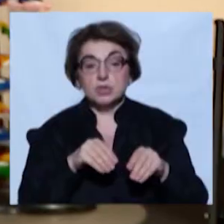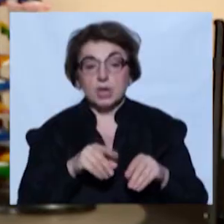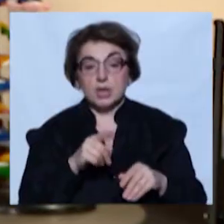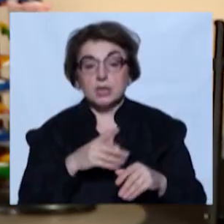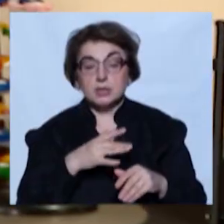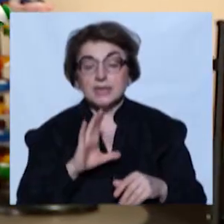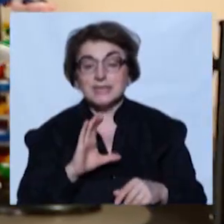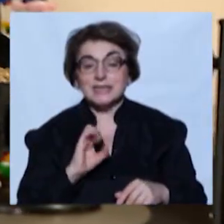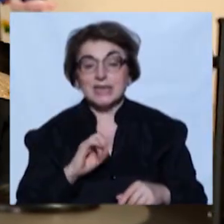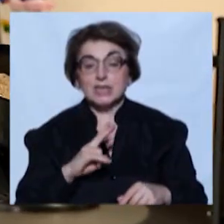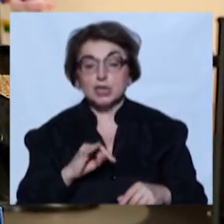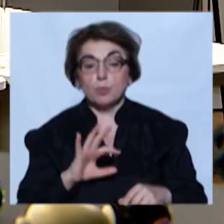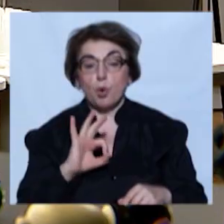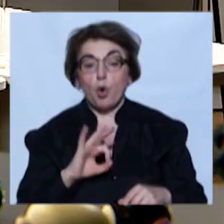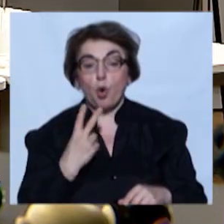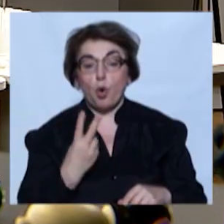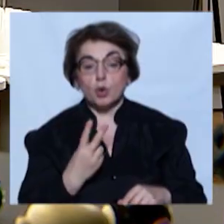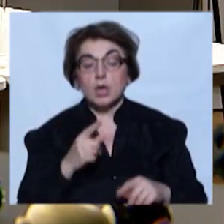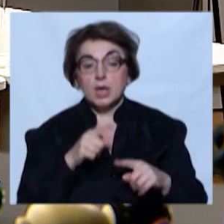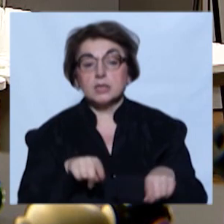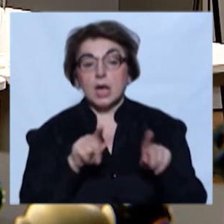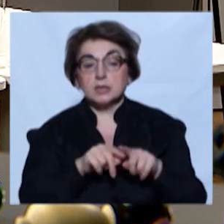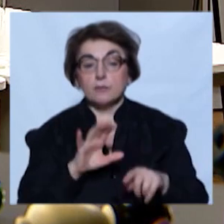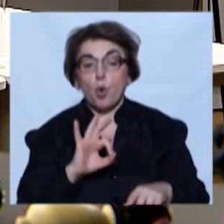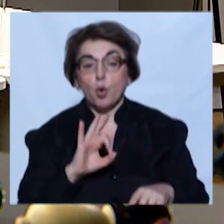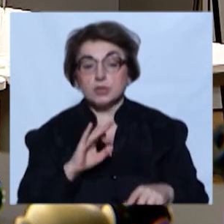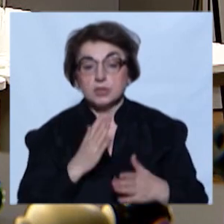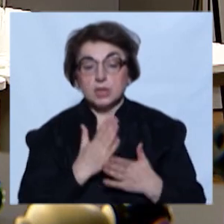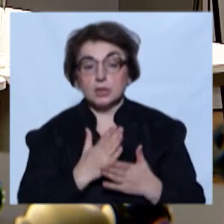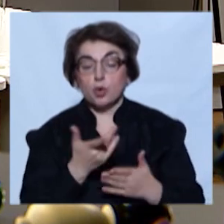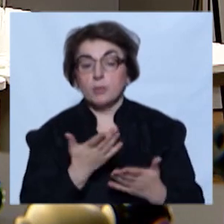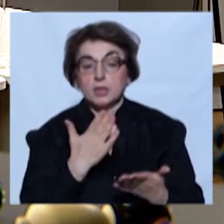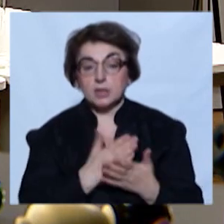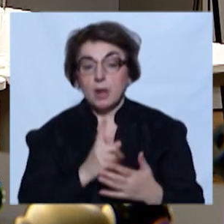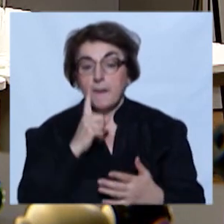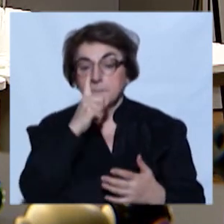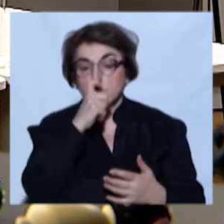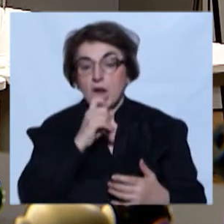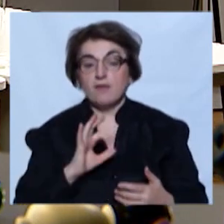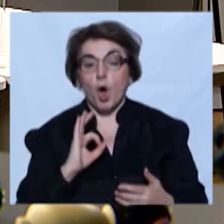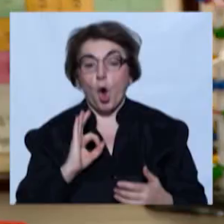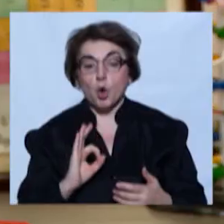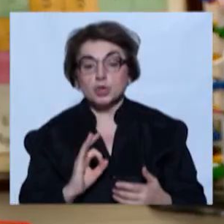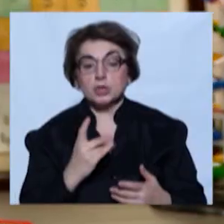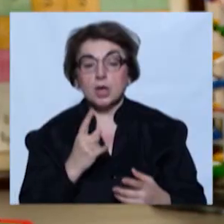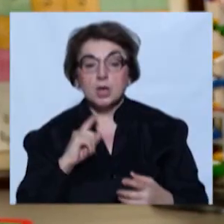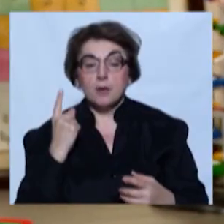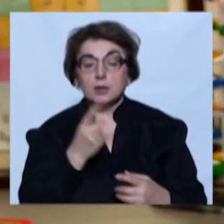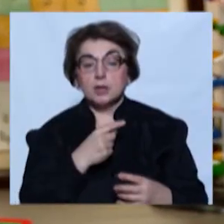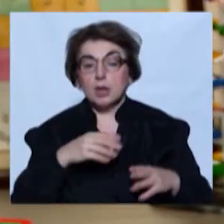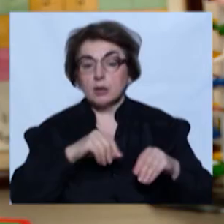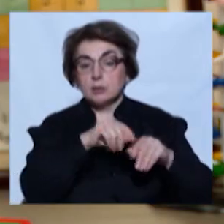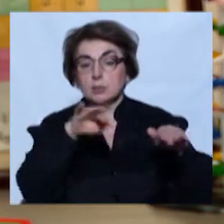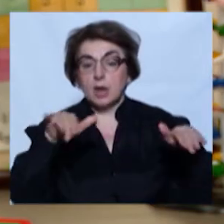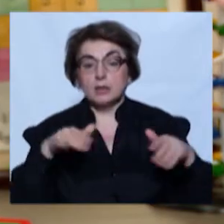არის სილიციუმ 2 ოქსიდია, რომელიც არის მჟავა ოქსიდი და ირგვლივ არის